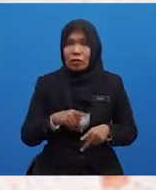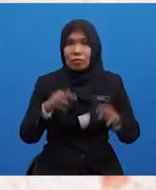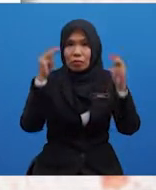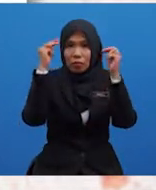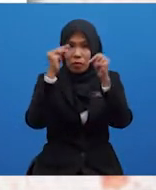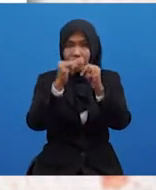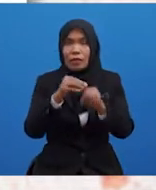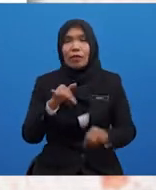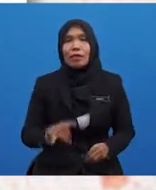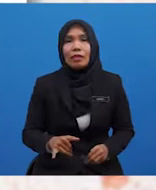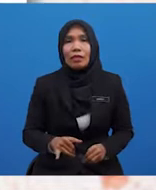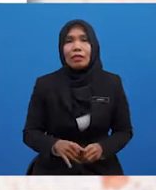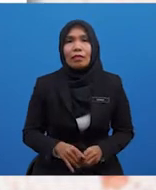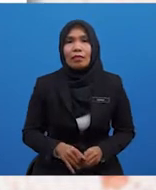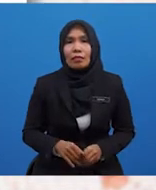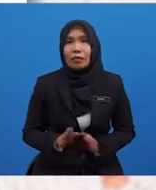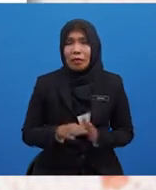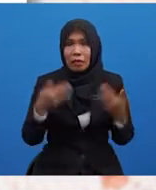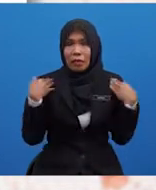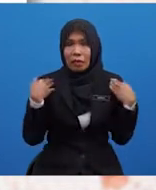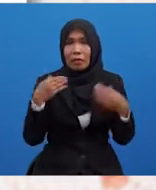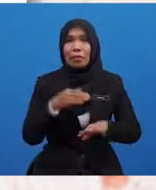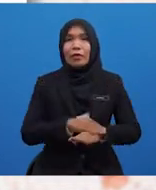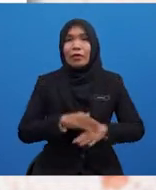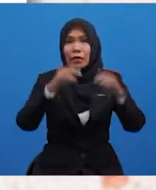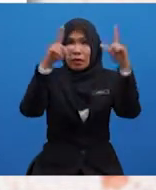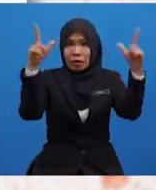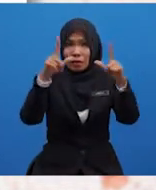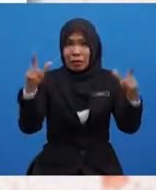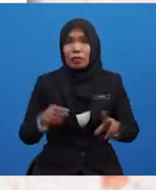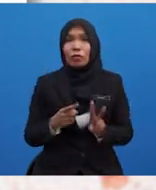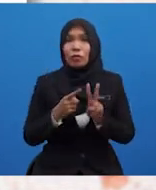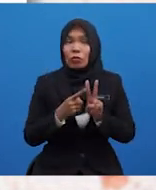yang berada pada lapisan kedua dan seterusnya